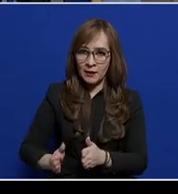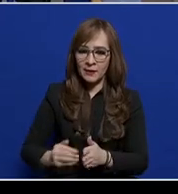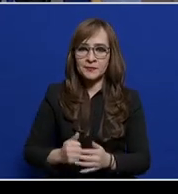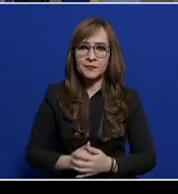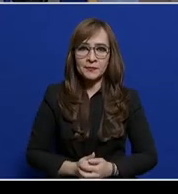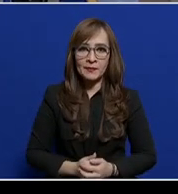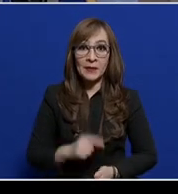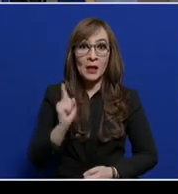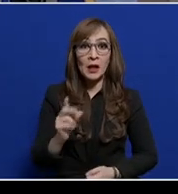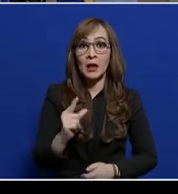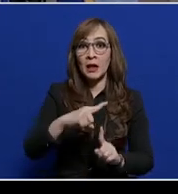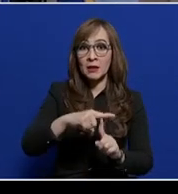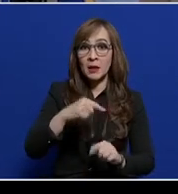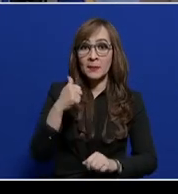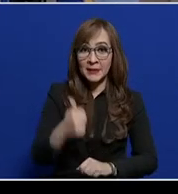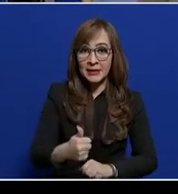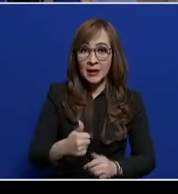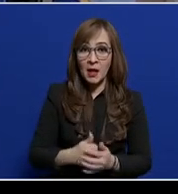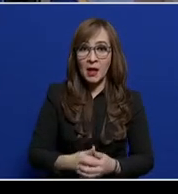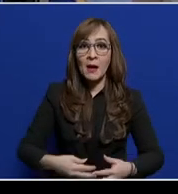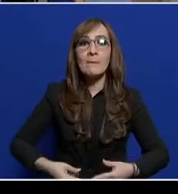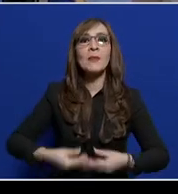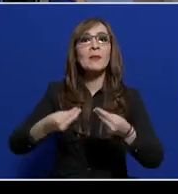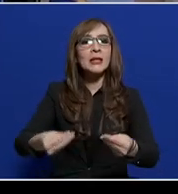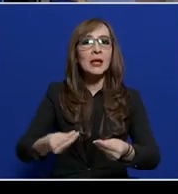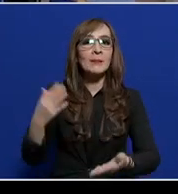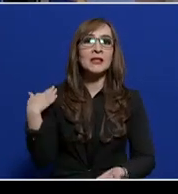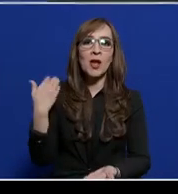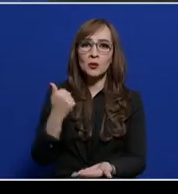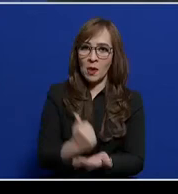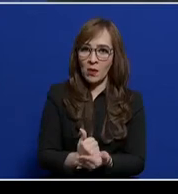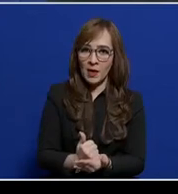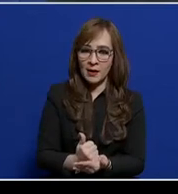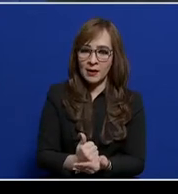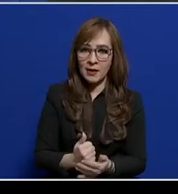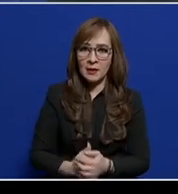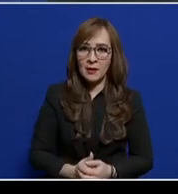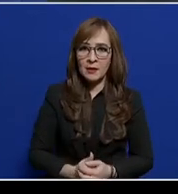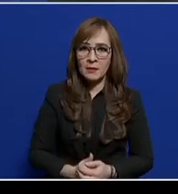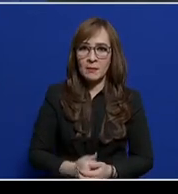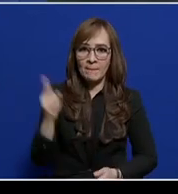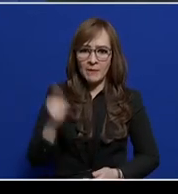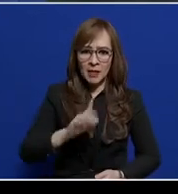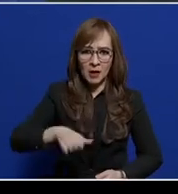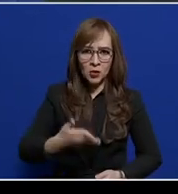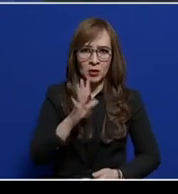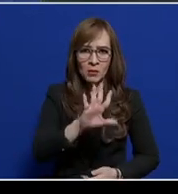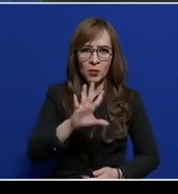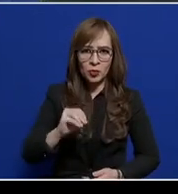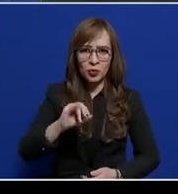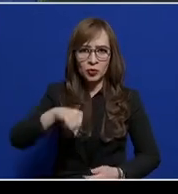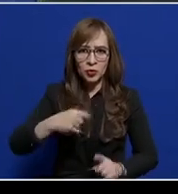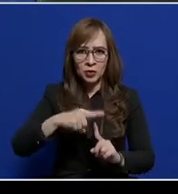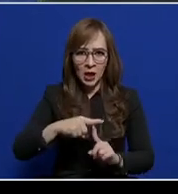supaya RT nanti bisa mempertanggungjawabkan di akhir tahun untuk mendapatkan 50 tahun 50juta berikutnya di tahun